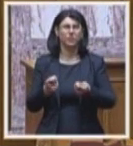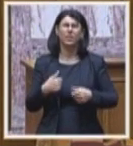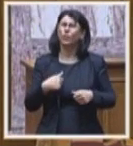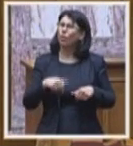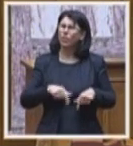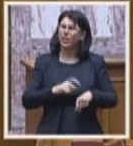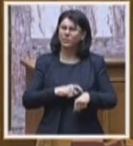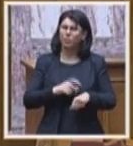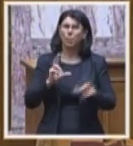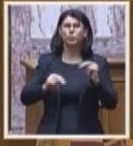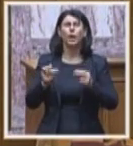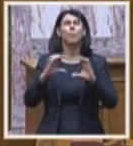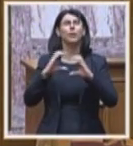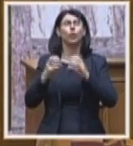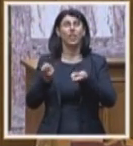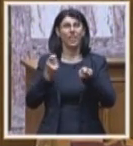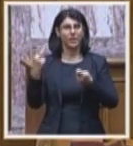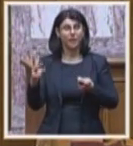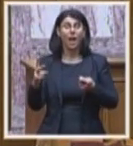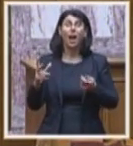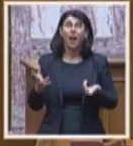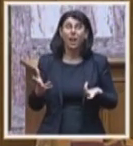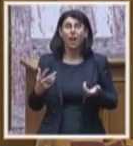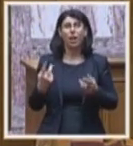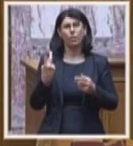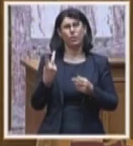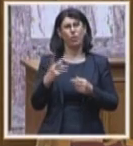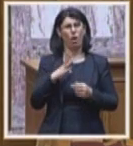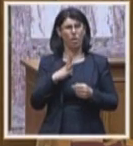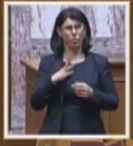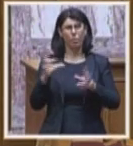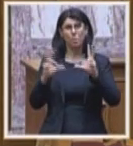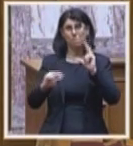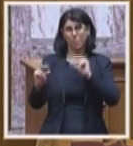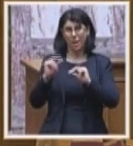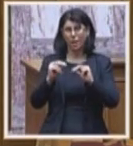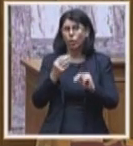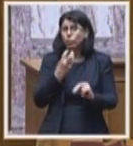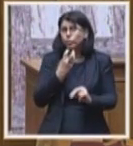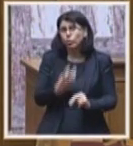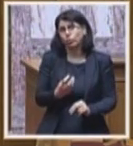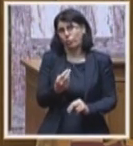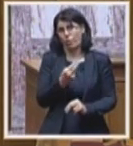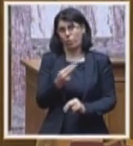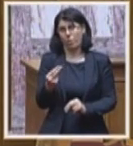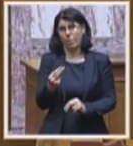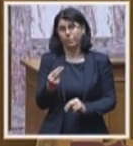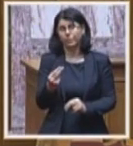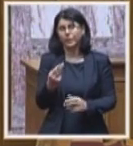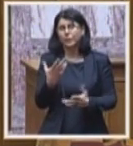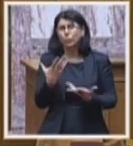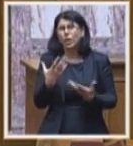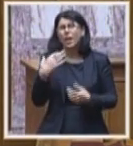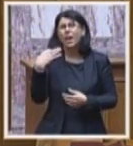αλλά κοιτάξτε, όταν δύο άνθρωποι μιλούν για ένα τόσο σοβαρό ζήτημα, ένα τόσο